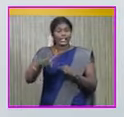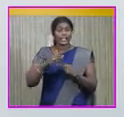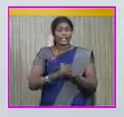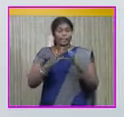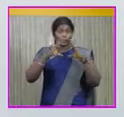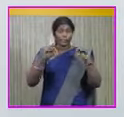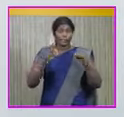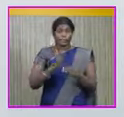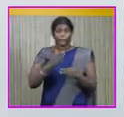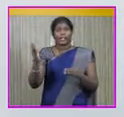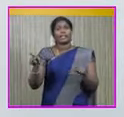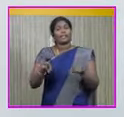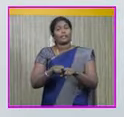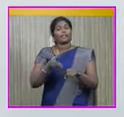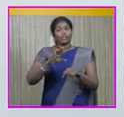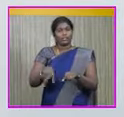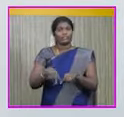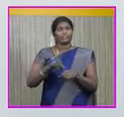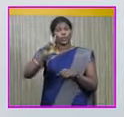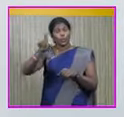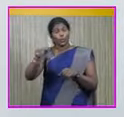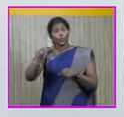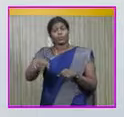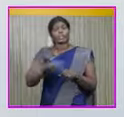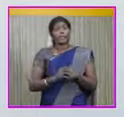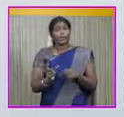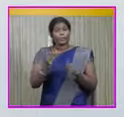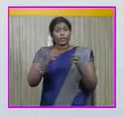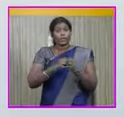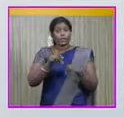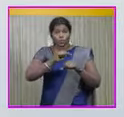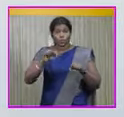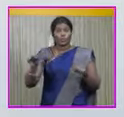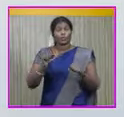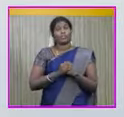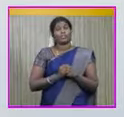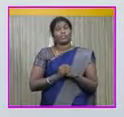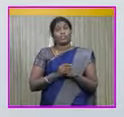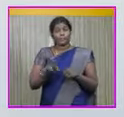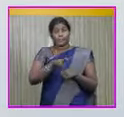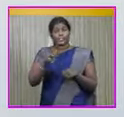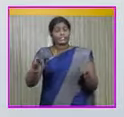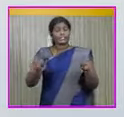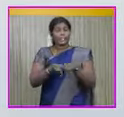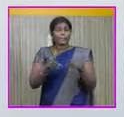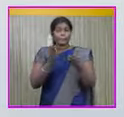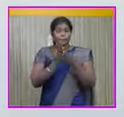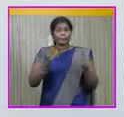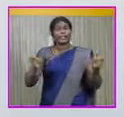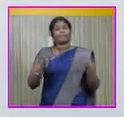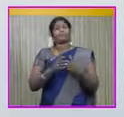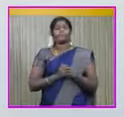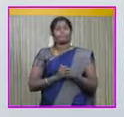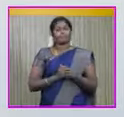முக்கோணத்தின் பக்கத்திற்கு இணையாக வரையப்பட்டுள்ளது. அப்போது அந்த யூபி என்ற கோடு மற்ற இரு பக்கங்களையும் சமவிகிதத்தில் பிரிக்கும்